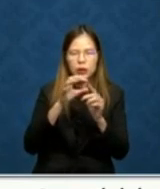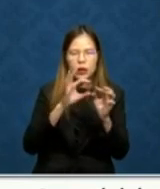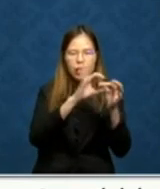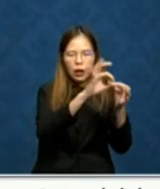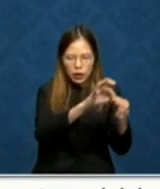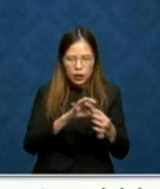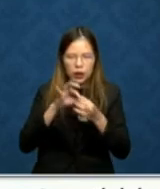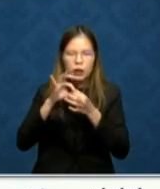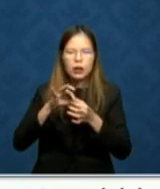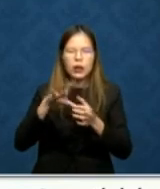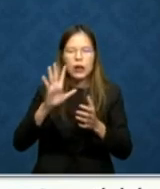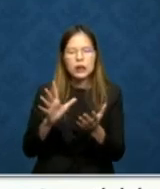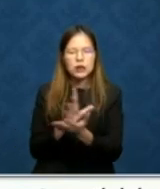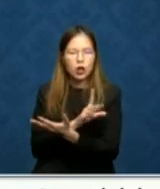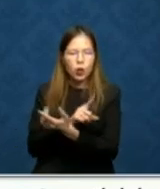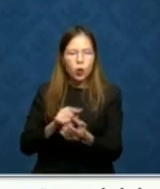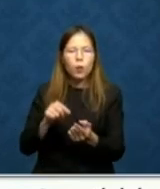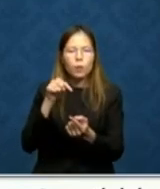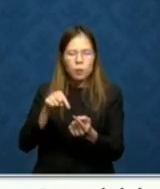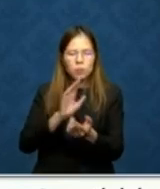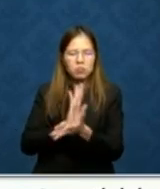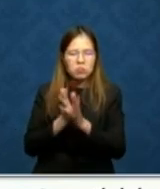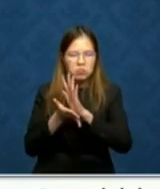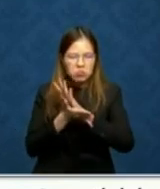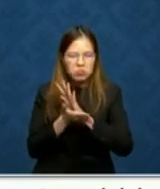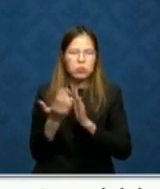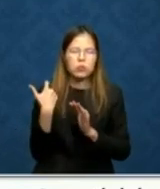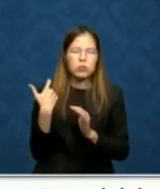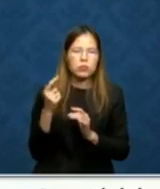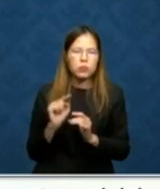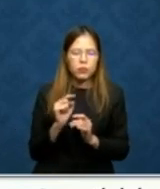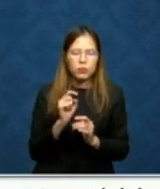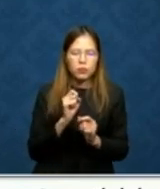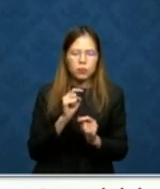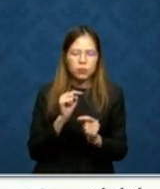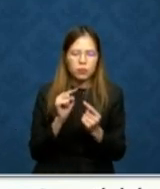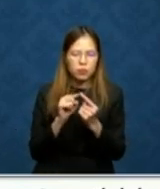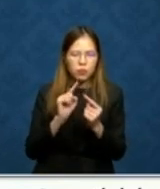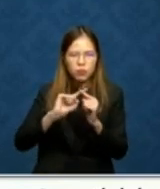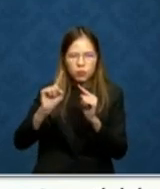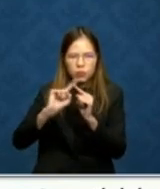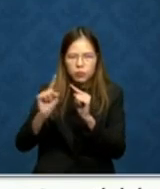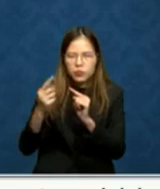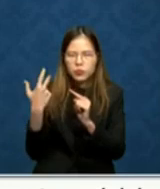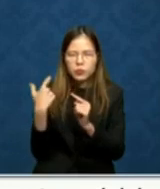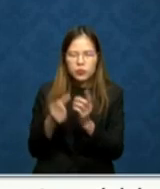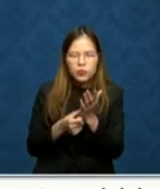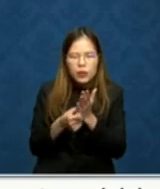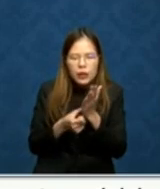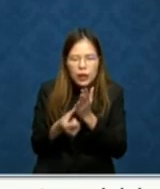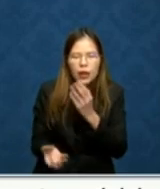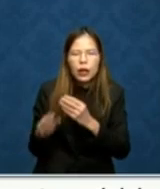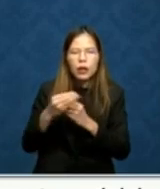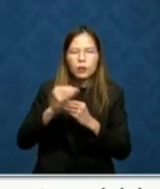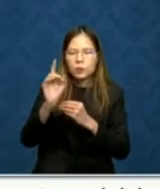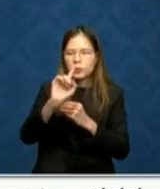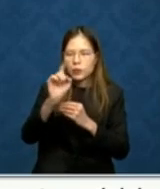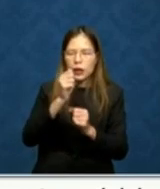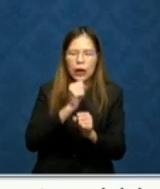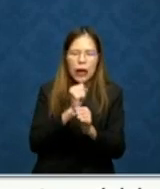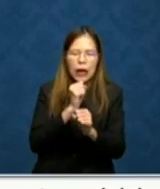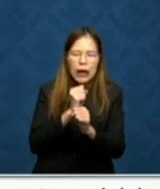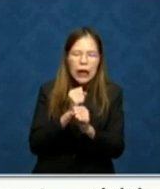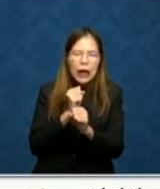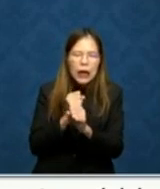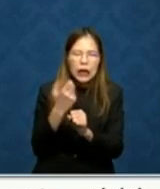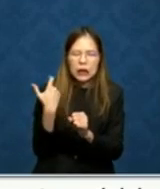รับกับบริบทสังคมที่เปลี่ยนไปค่ะบทนิยามการคุกคามทางเพศเราแก้ให้หมายรวมถึงการกระทำอันมีลัก